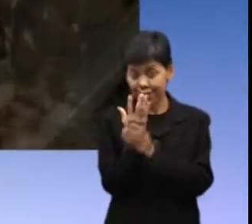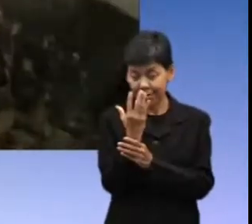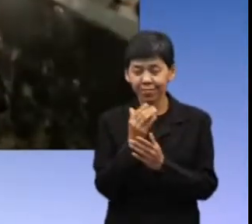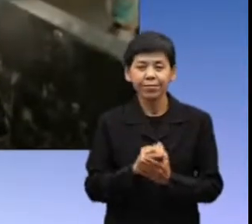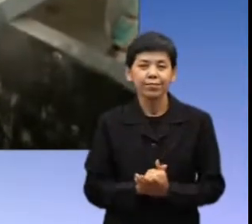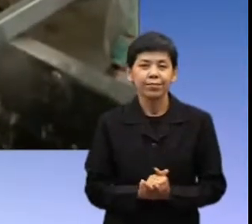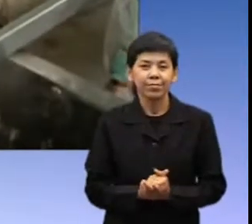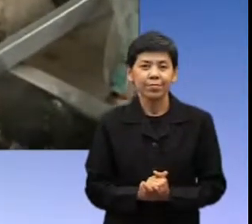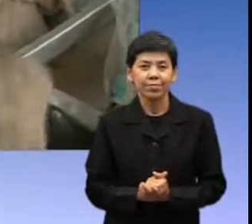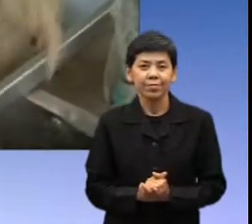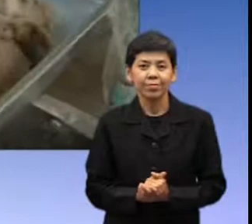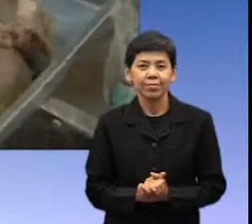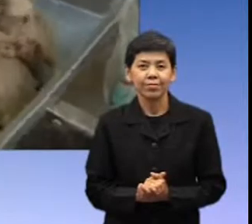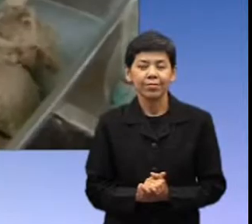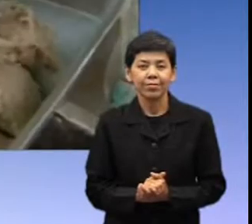ก่อนครับ